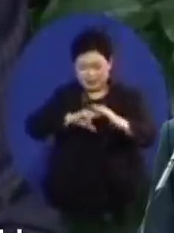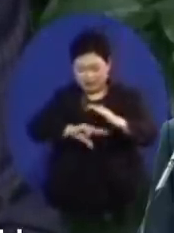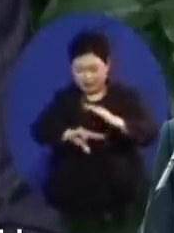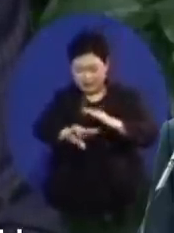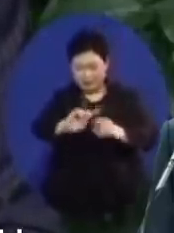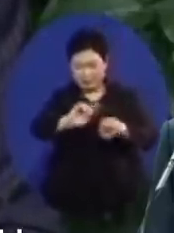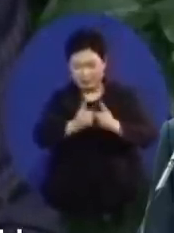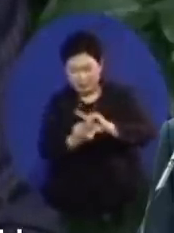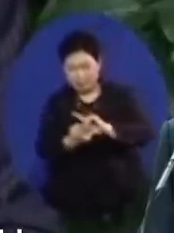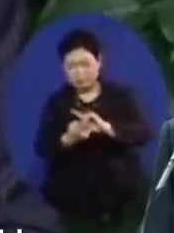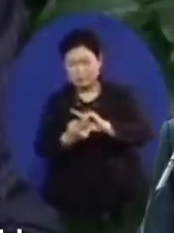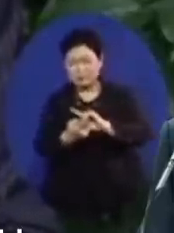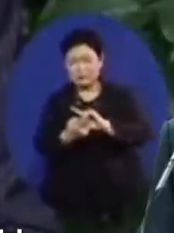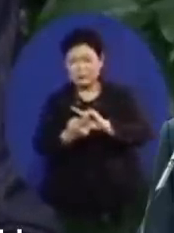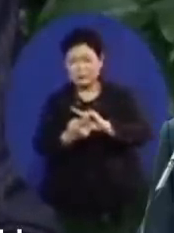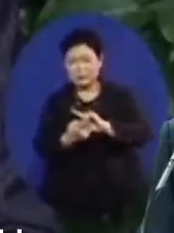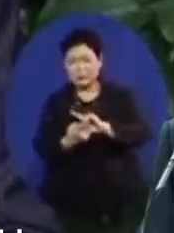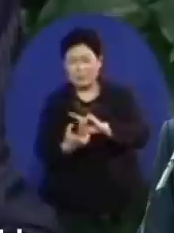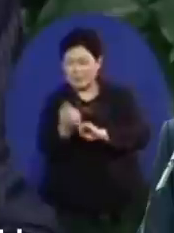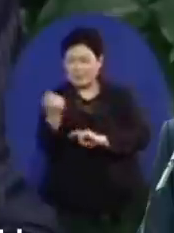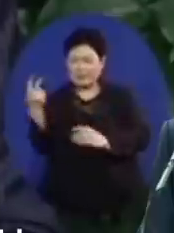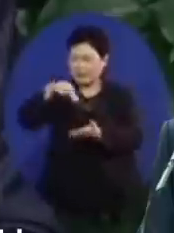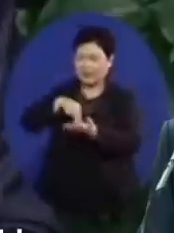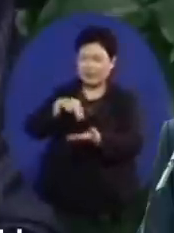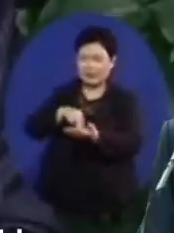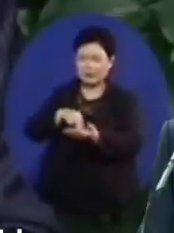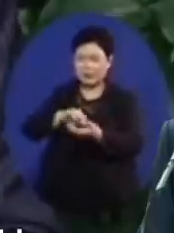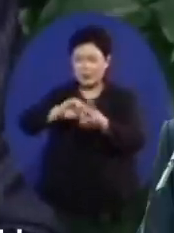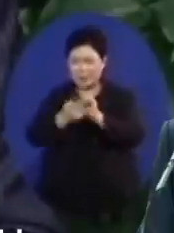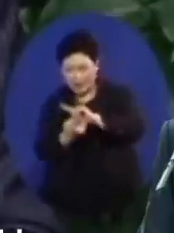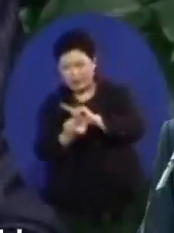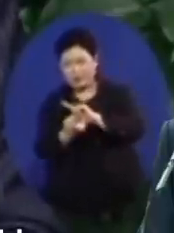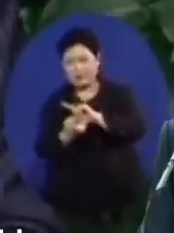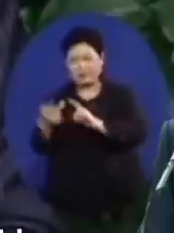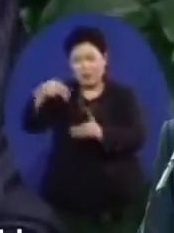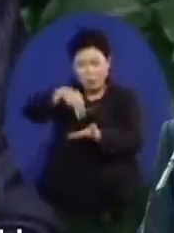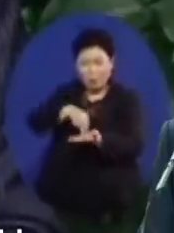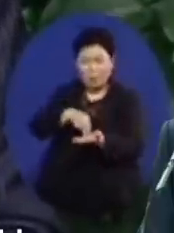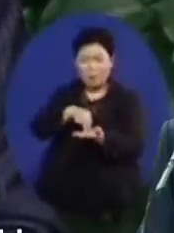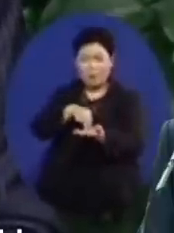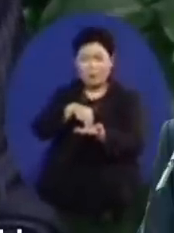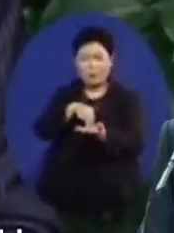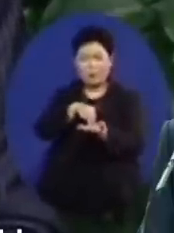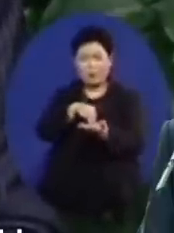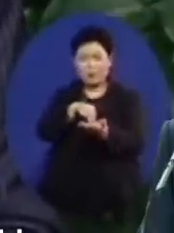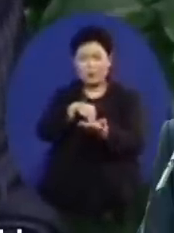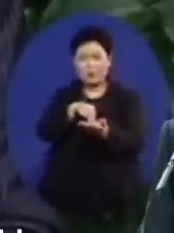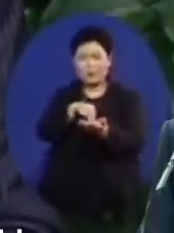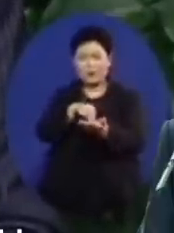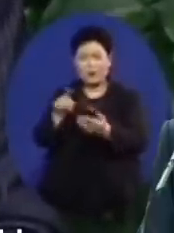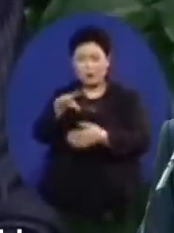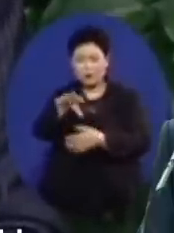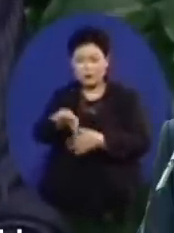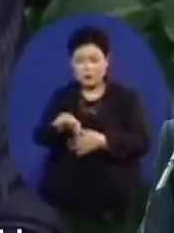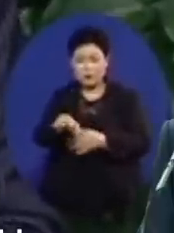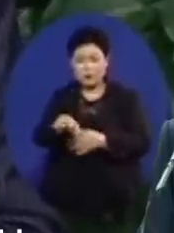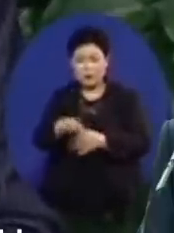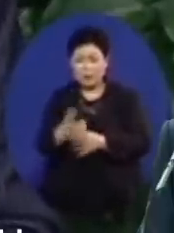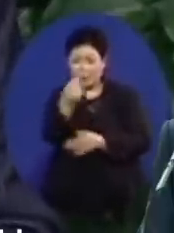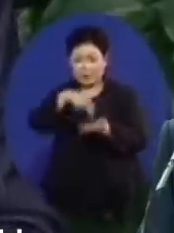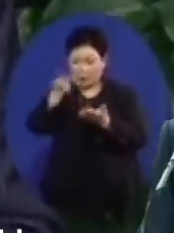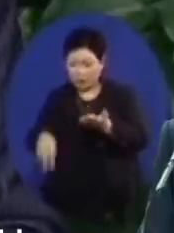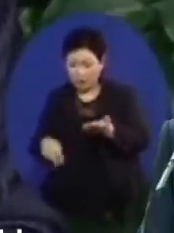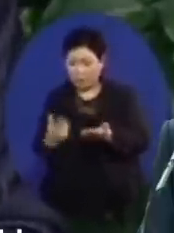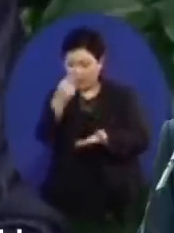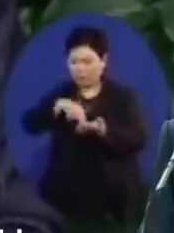갈아타고 얼마 안 되었다가 또 빨리 이거 갈아타랬어. 빨리 이거 갈아타고 그러더니만 어느 곳에서 날 보고 빨리 내리라고